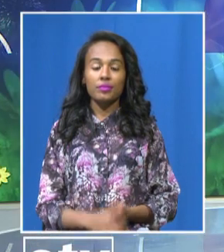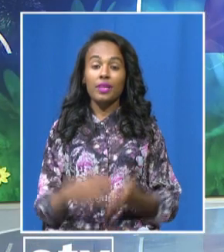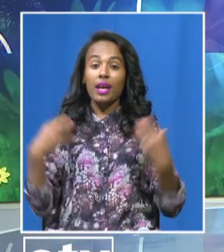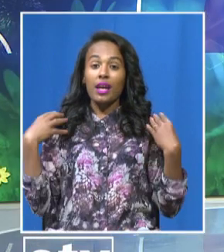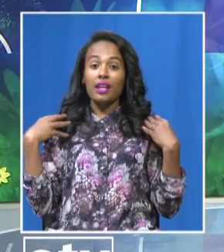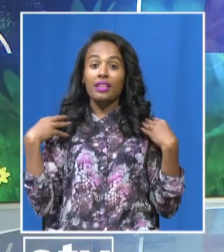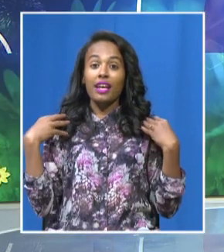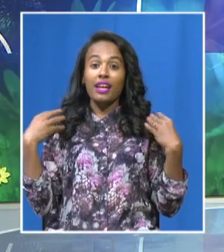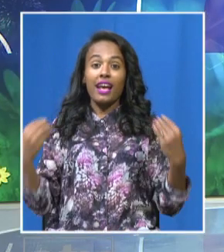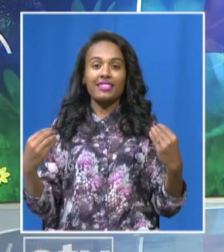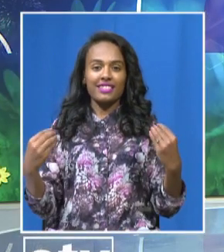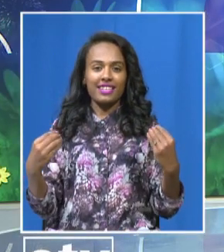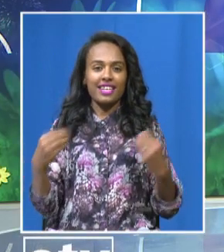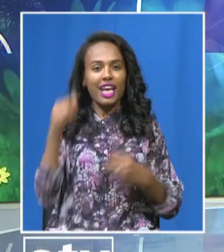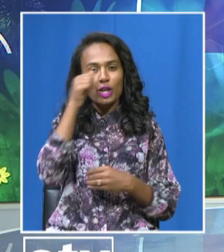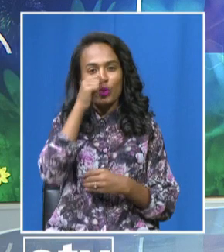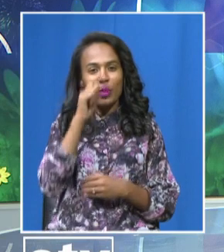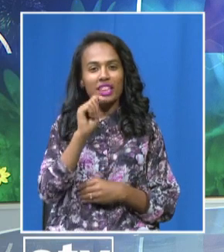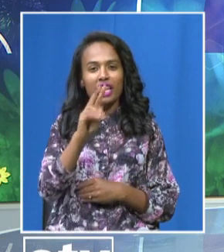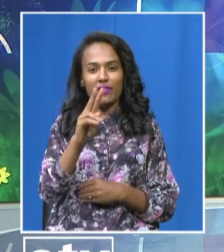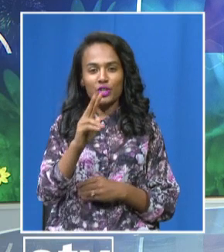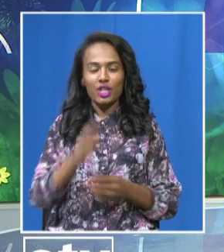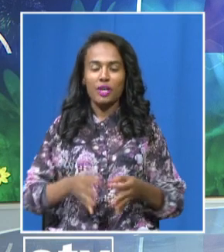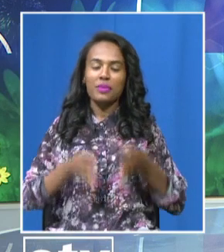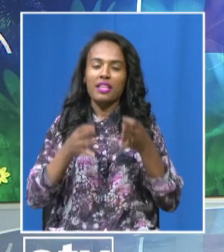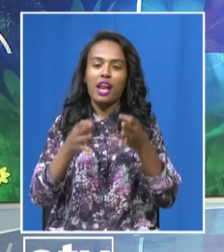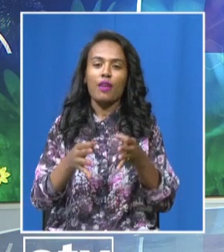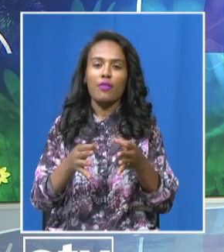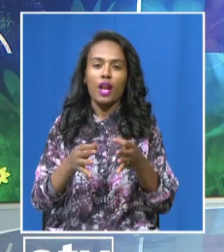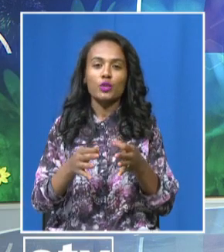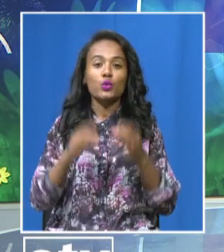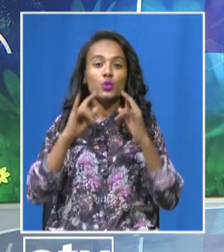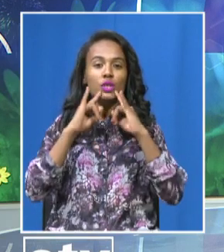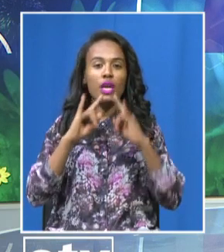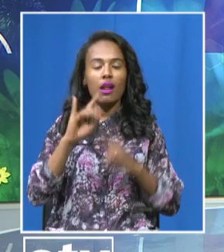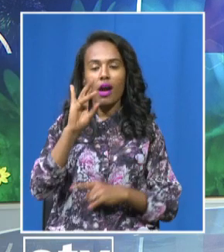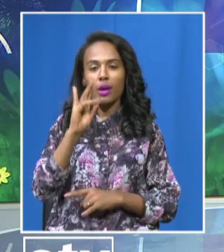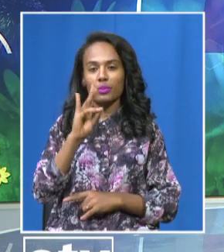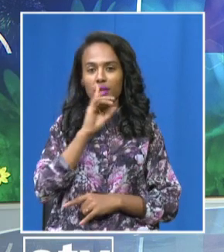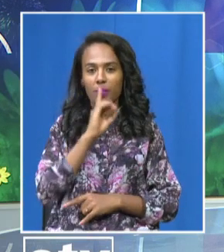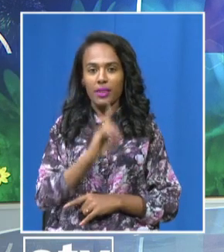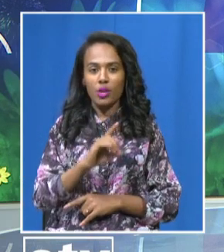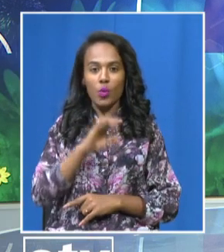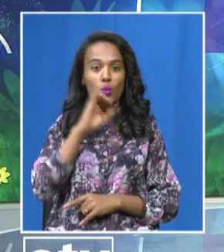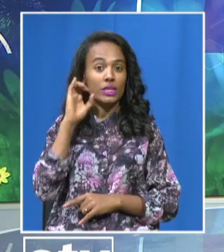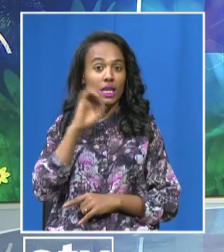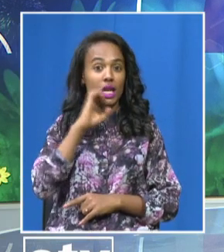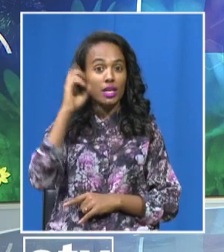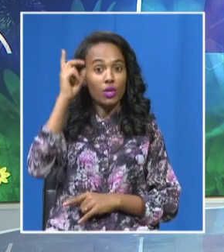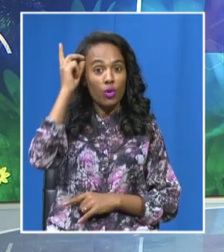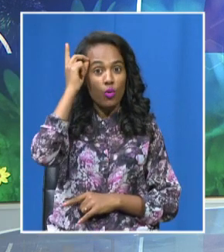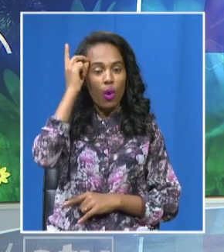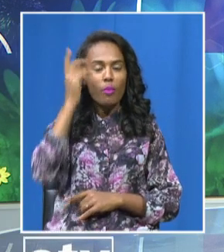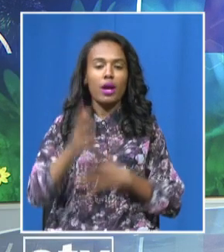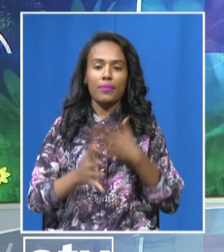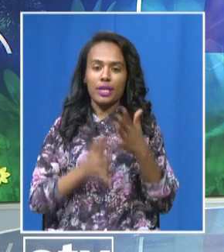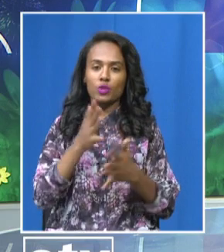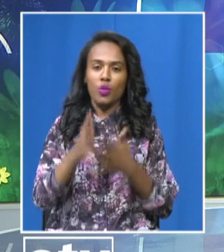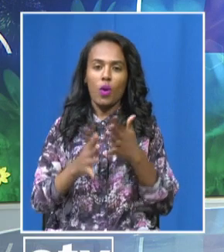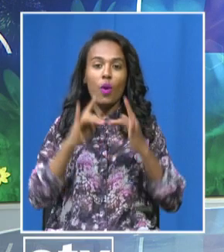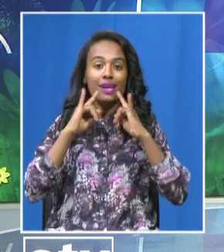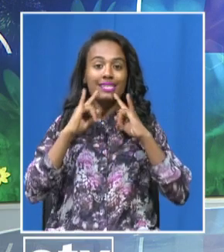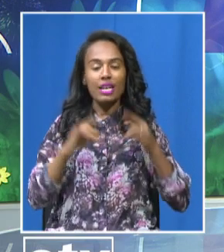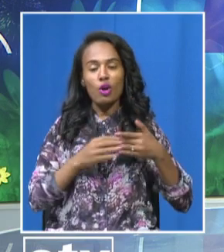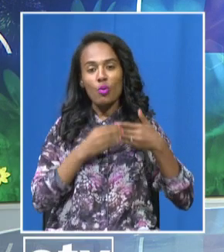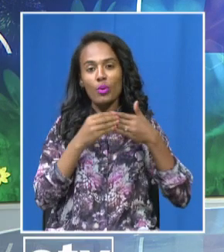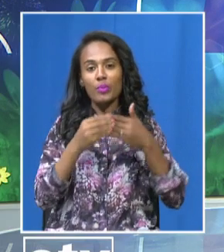ጤና ይስጥልን። ይህ ከኢትዮጵያ ቴሌቪዥን የሚተላለፍላችሁ ኢቲቪ ዜና 57 ነው። እስከዳሪኩን አምላክ በምልክት ቋንቋ ኢቲቪ